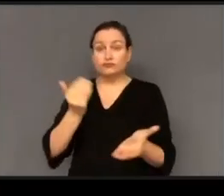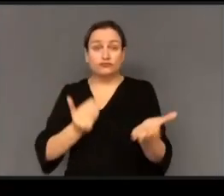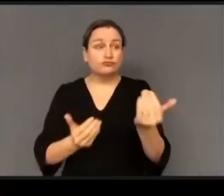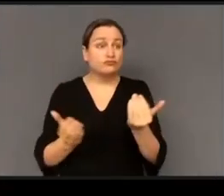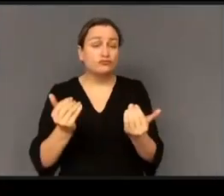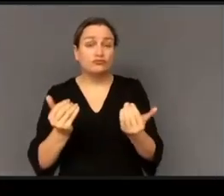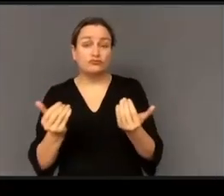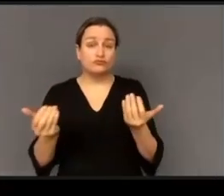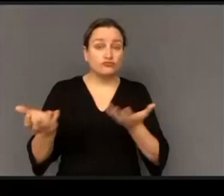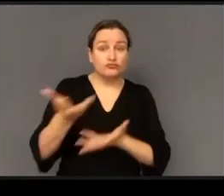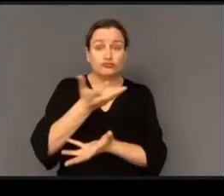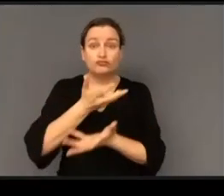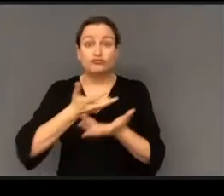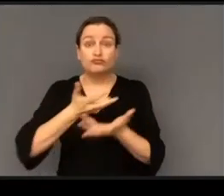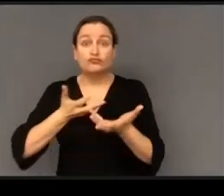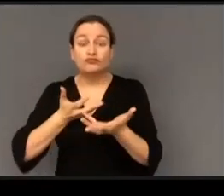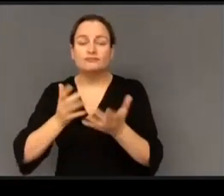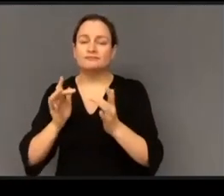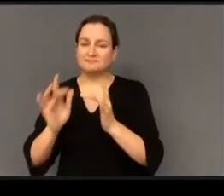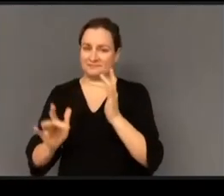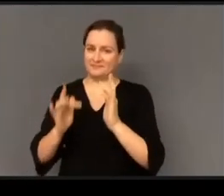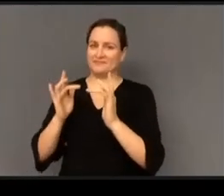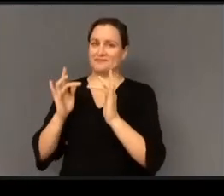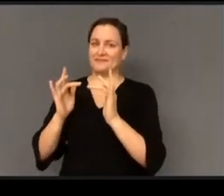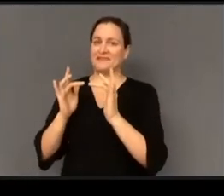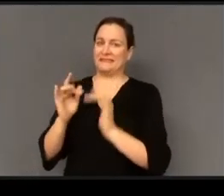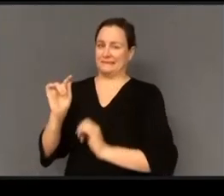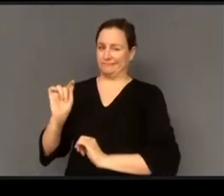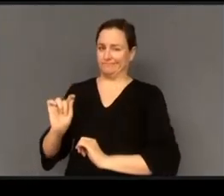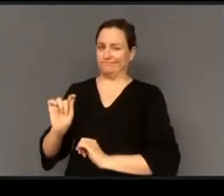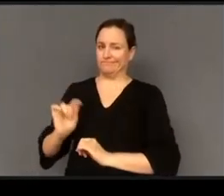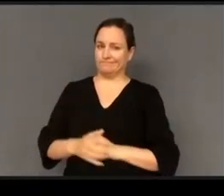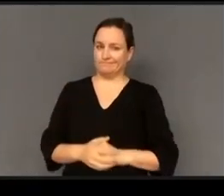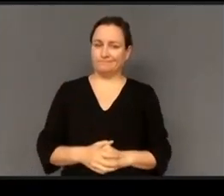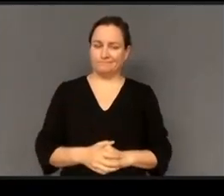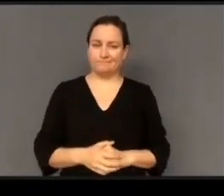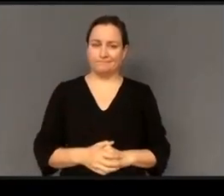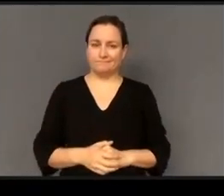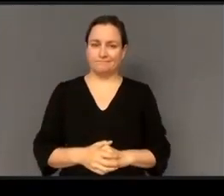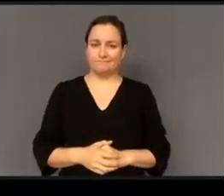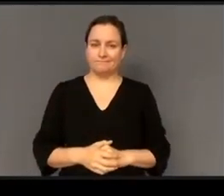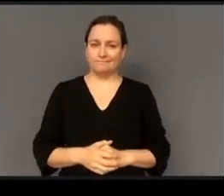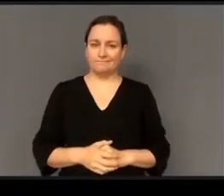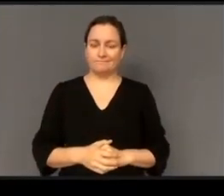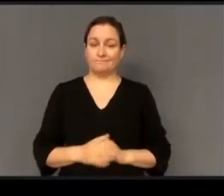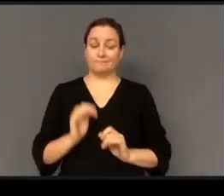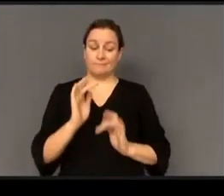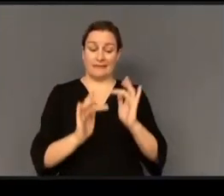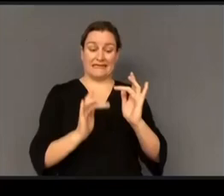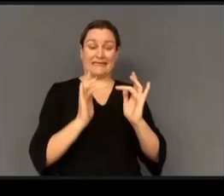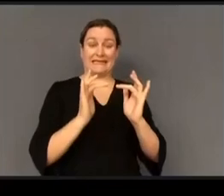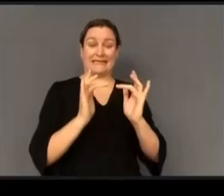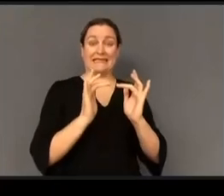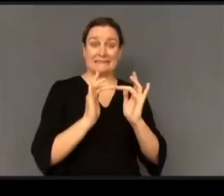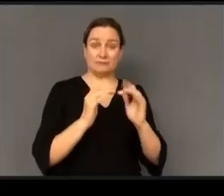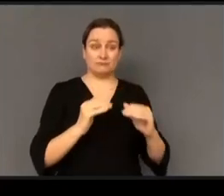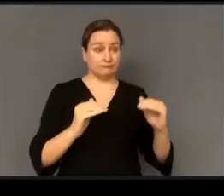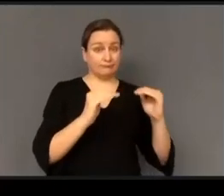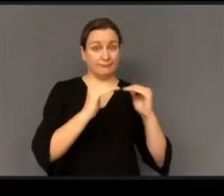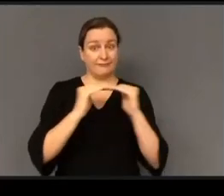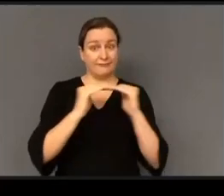للمجتمعات وفي المجتمعات الديمقراطيه نحتاج الى انترنت حر